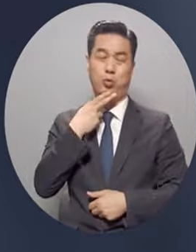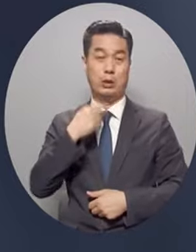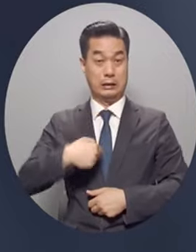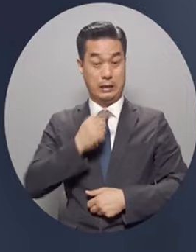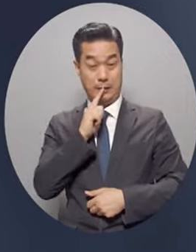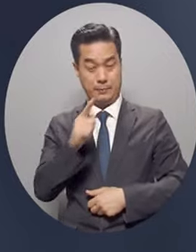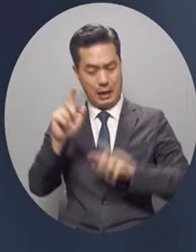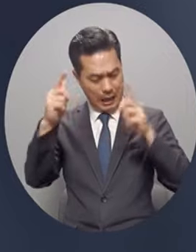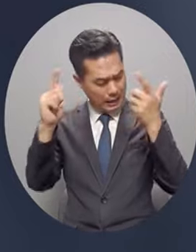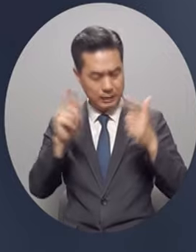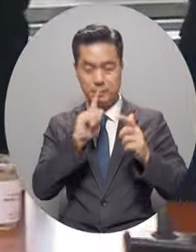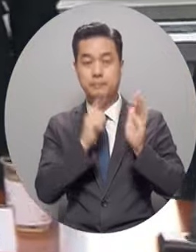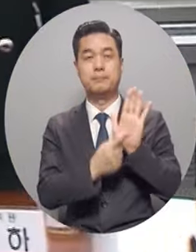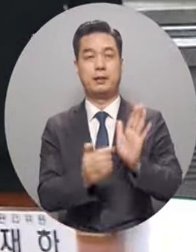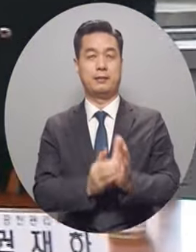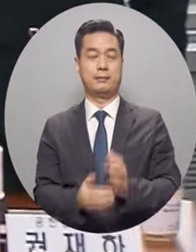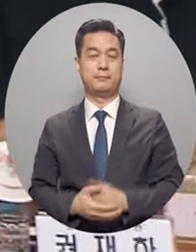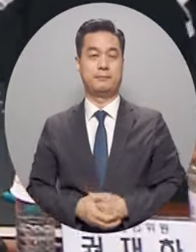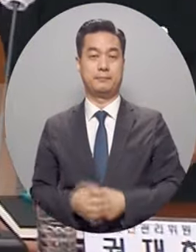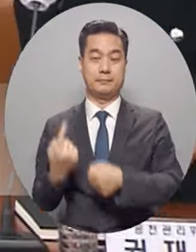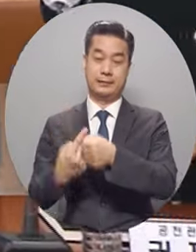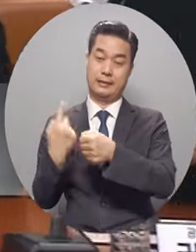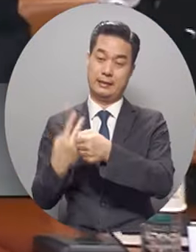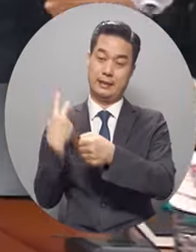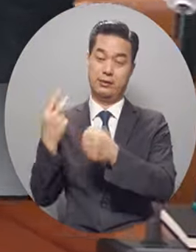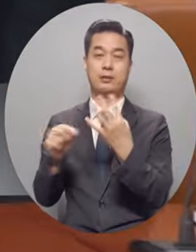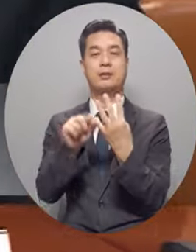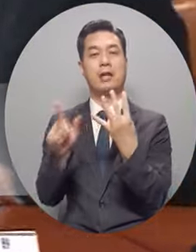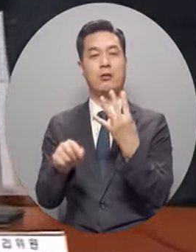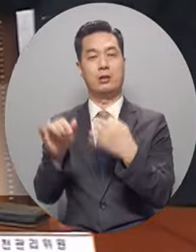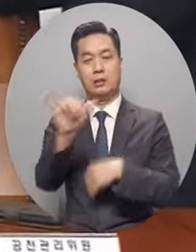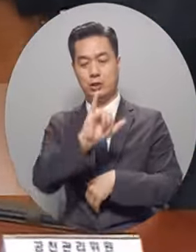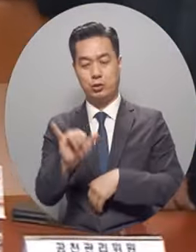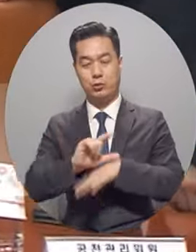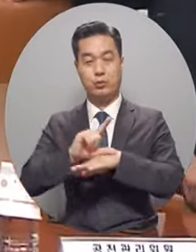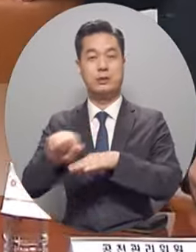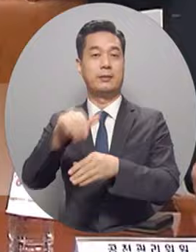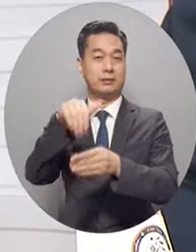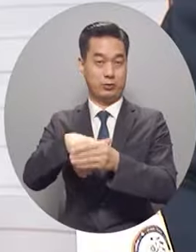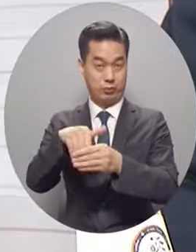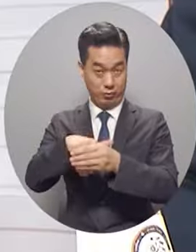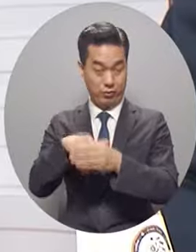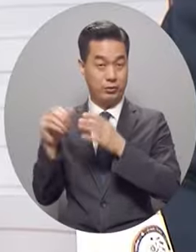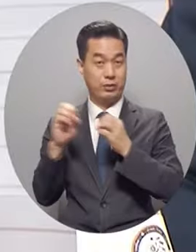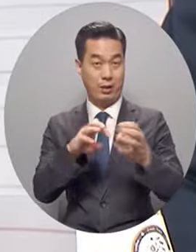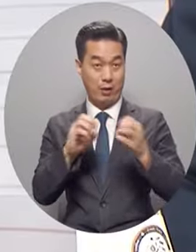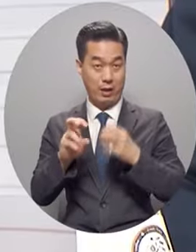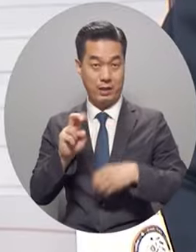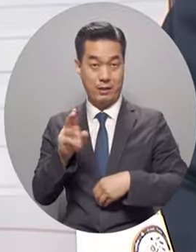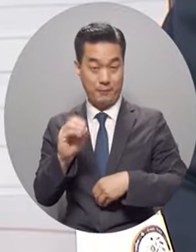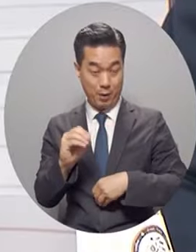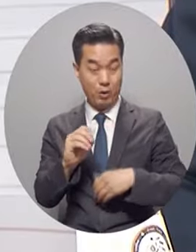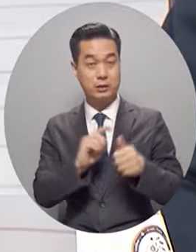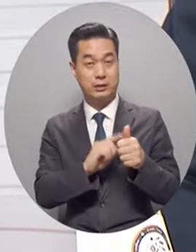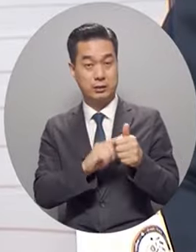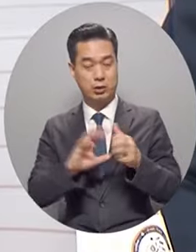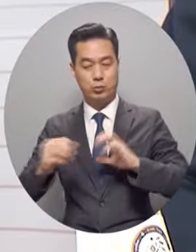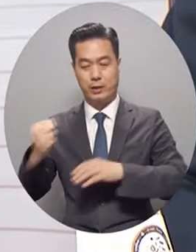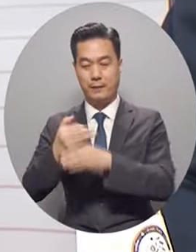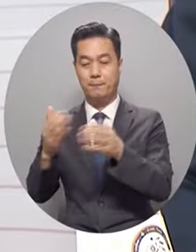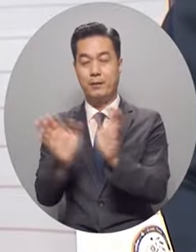내용을 부인했습니다. 재작년 4월 전국 지방선거를 앞둔 대화에선 명 씨는 국민의힘 공천에 대해